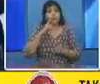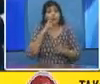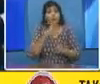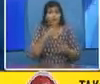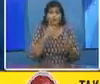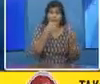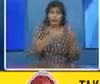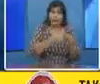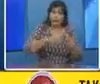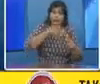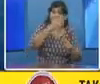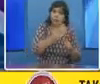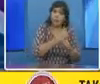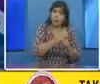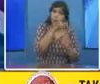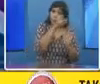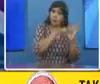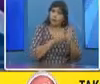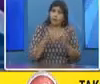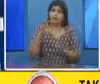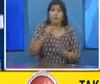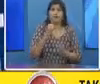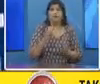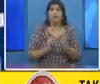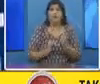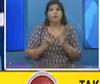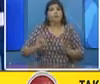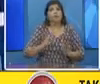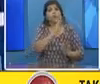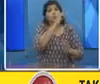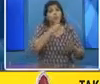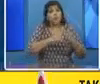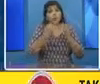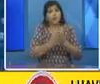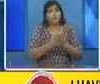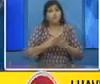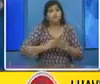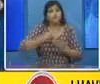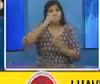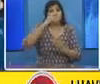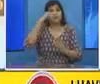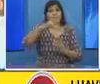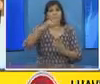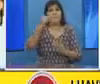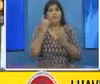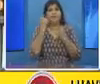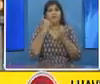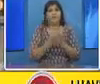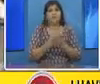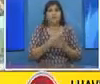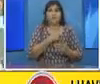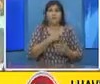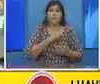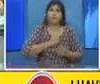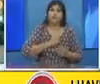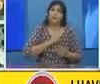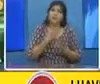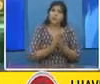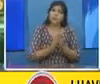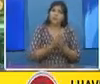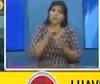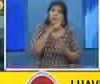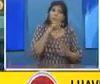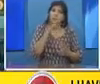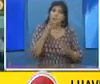नई उड़ान भरेगा, नई ऊंचाइयों को छुएगा। मुझे पूरा विश्वास